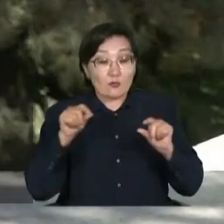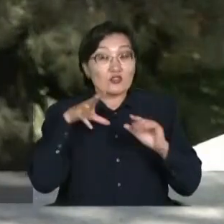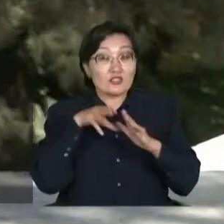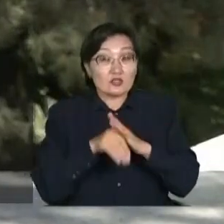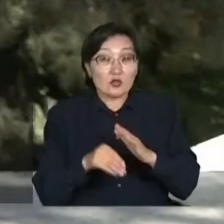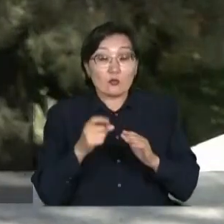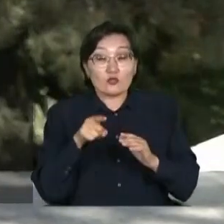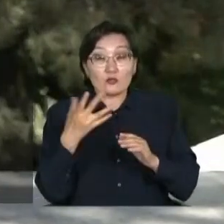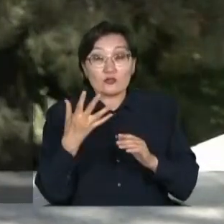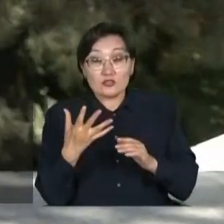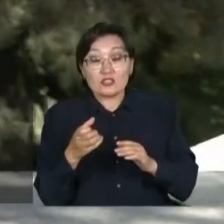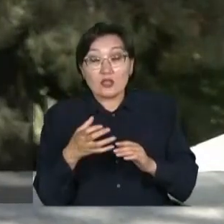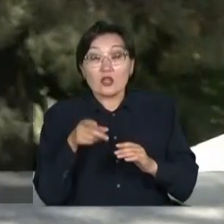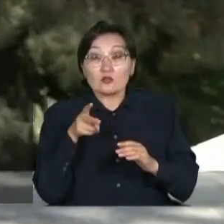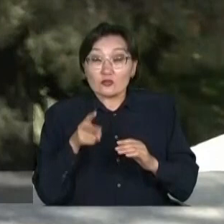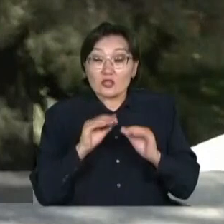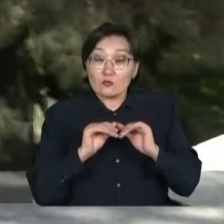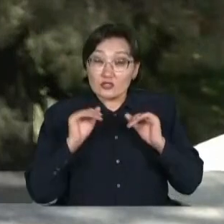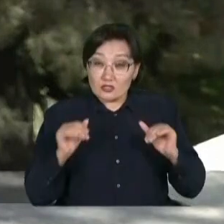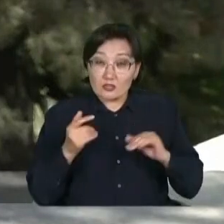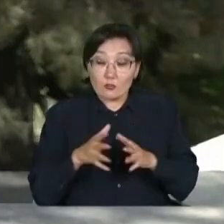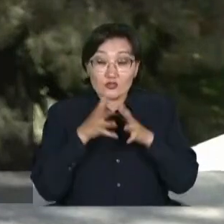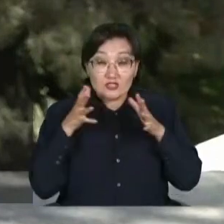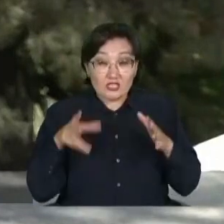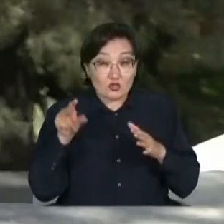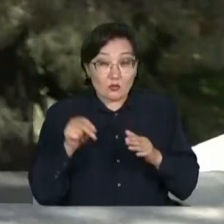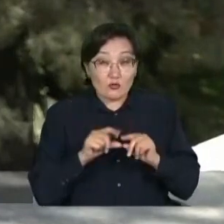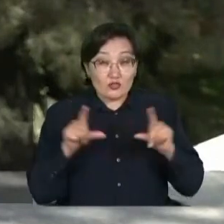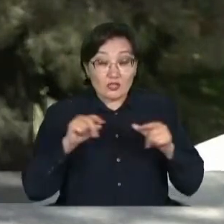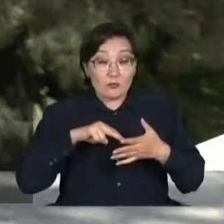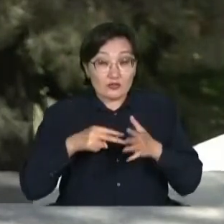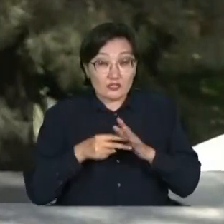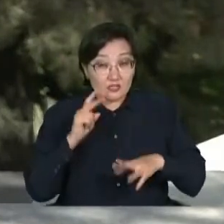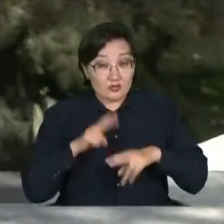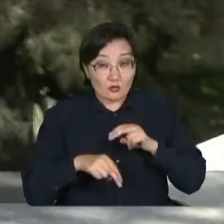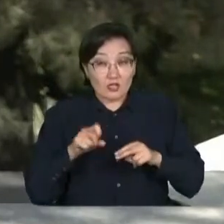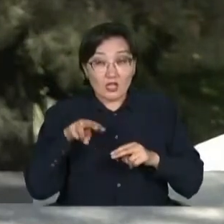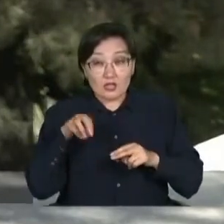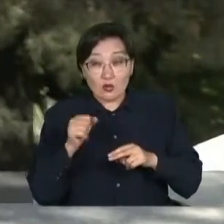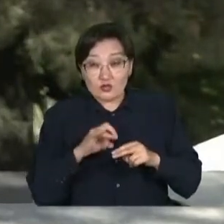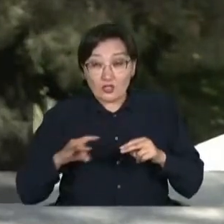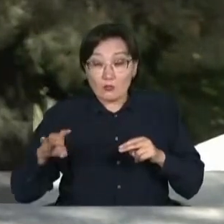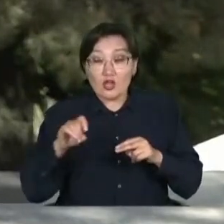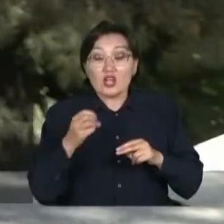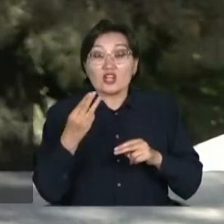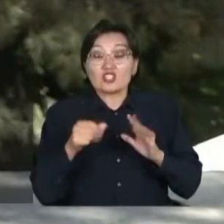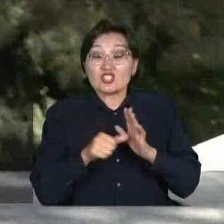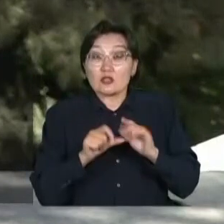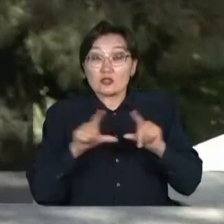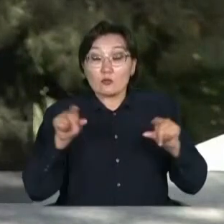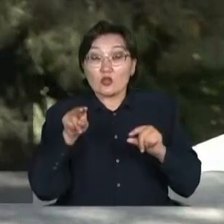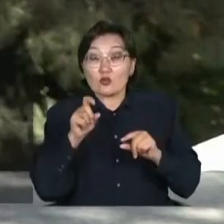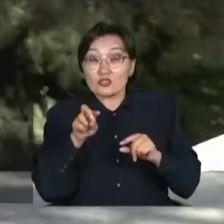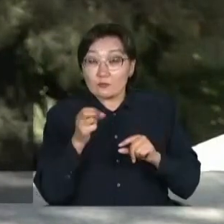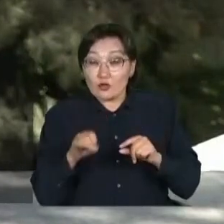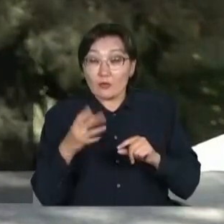от 1,5 до 2 тысяч учащихся. Наибольшее количество школ планируется построить в Алатауском районе 6 школ, в Наурзбайском